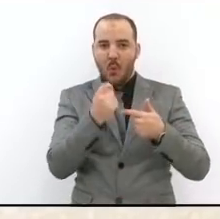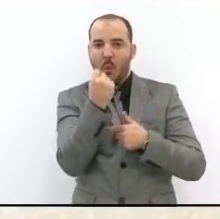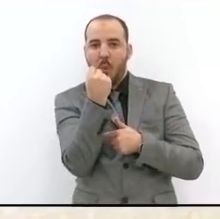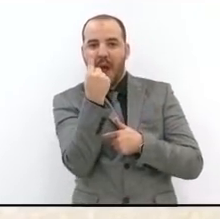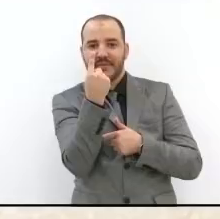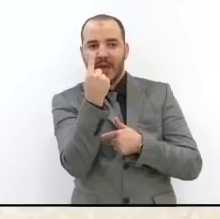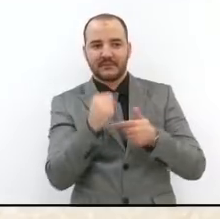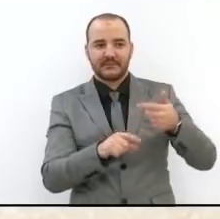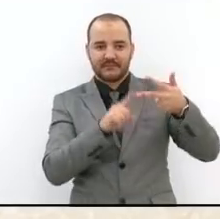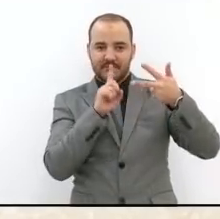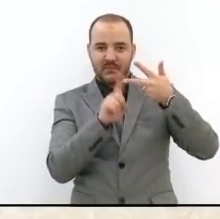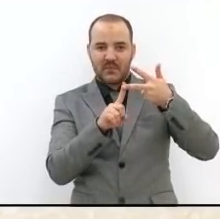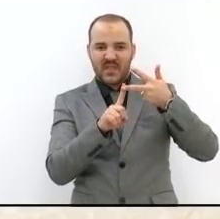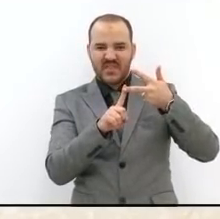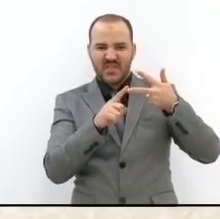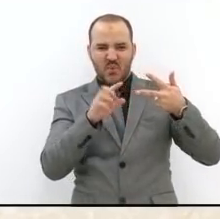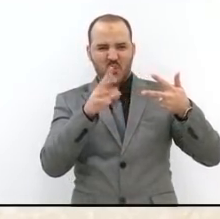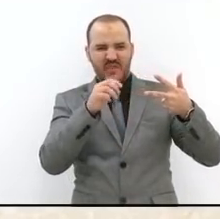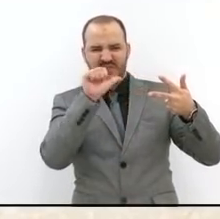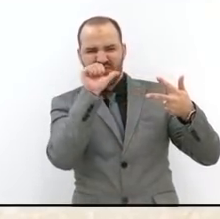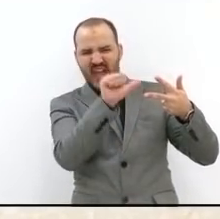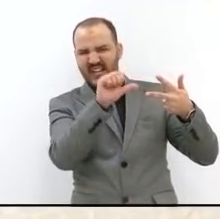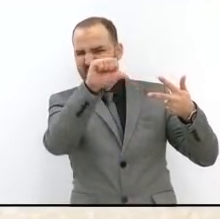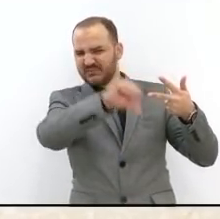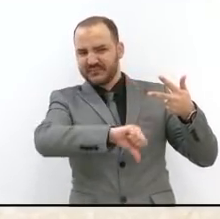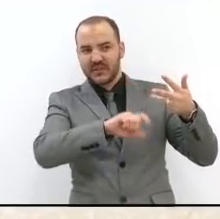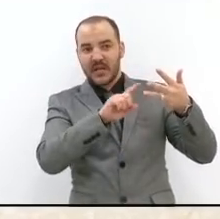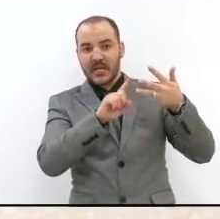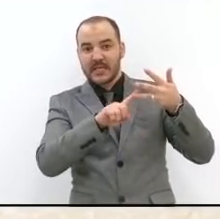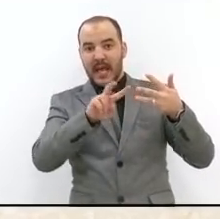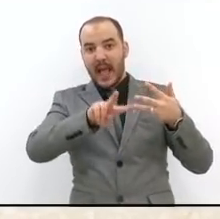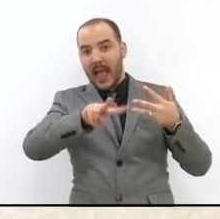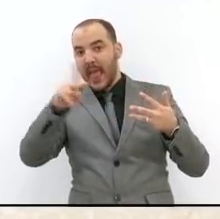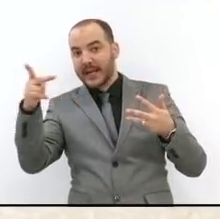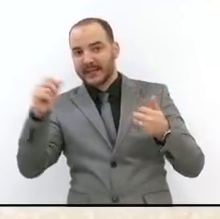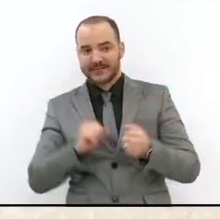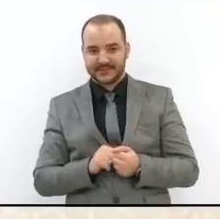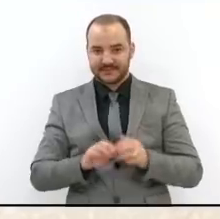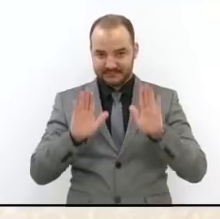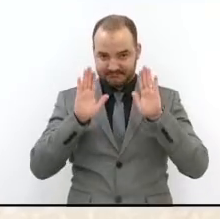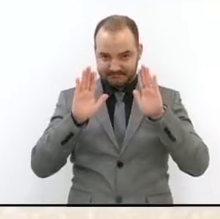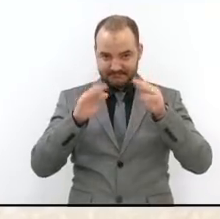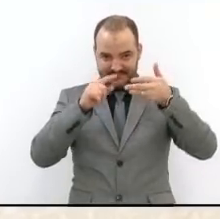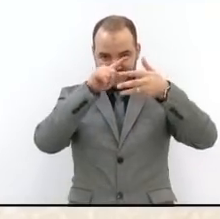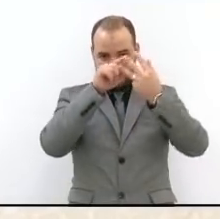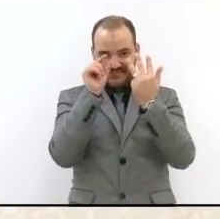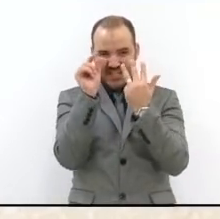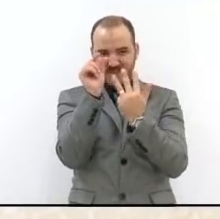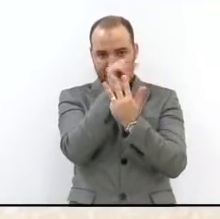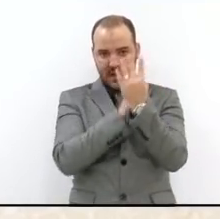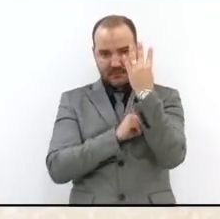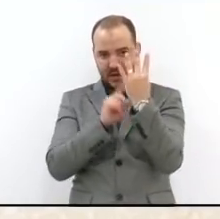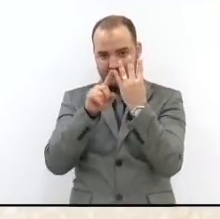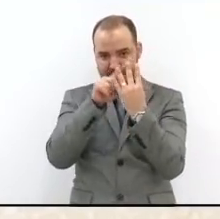وحده، تضر، غير. هيا لنقرأ الجملة الأولى: